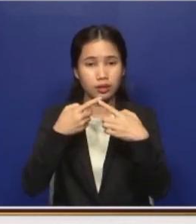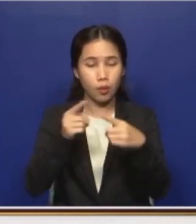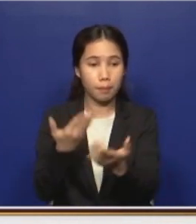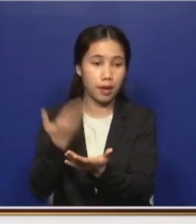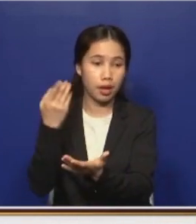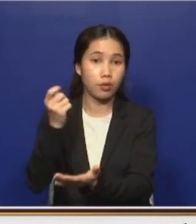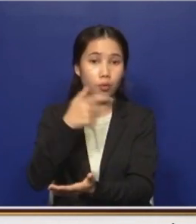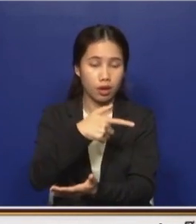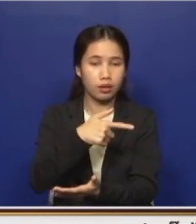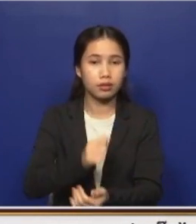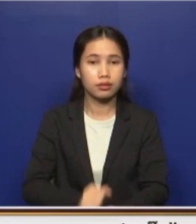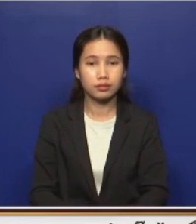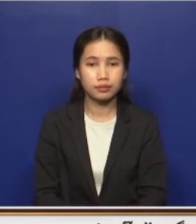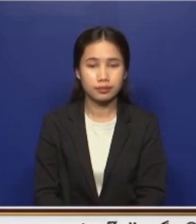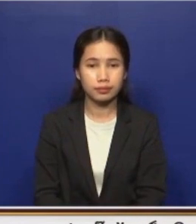แอร์เมส